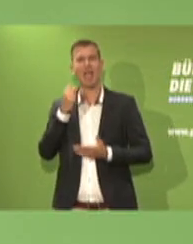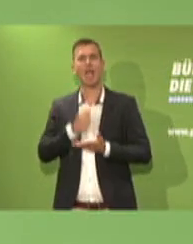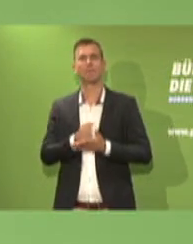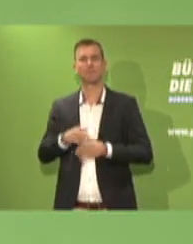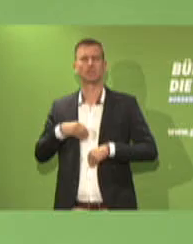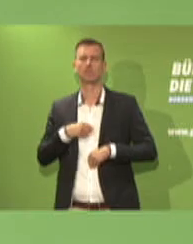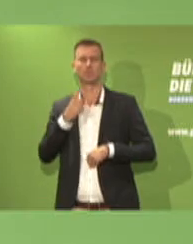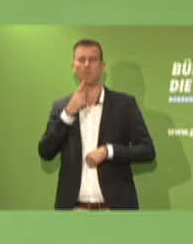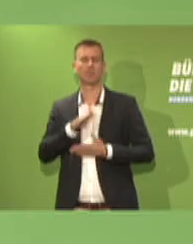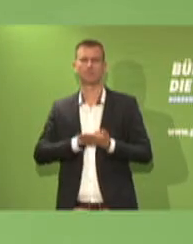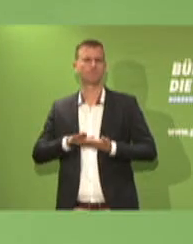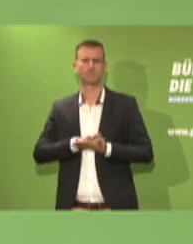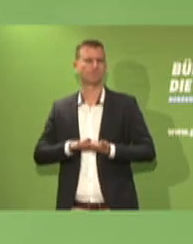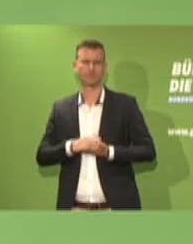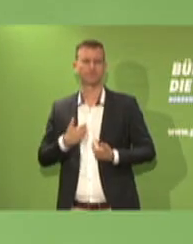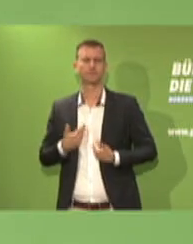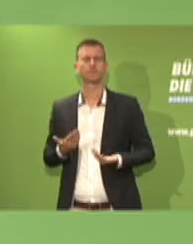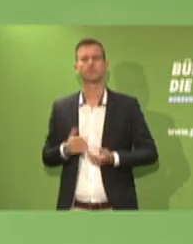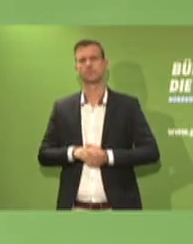mehr und